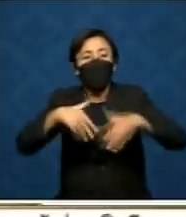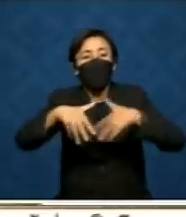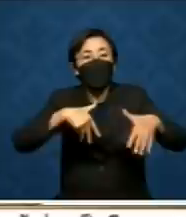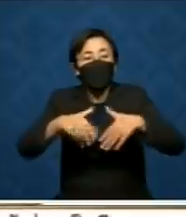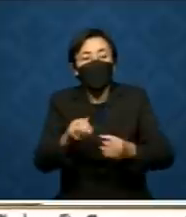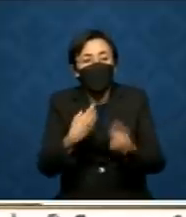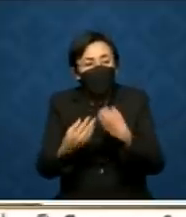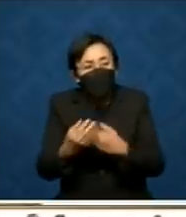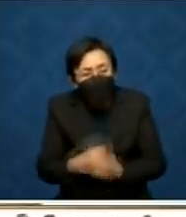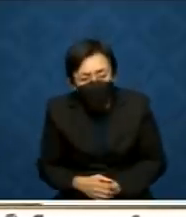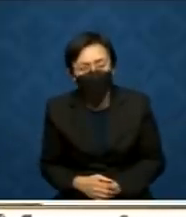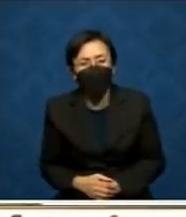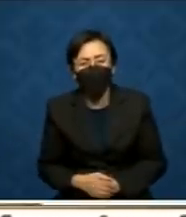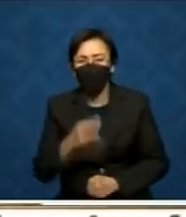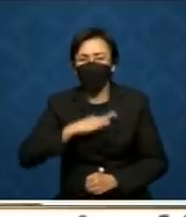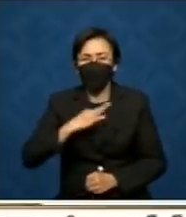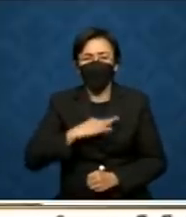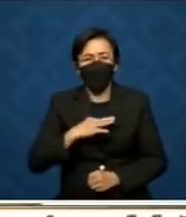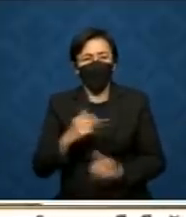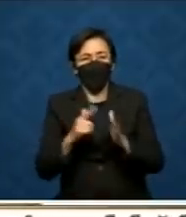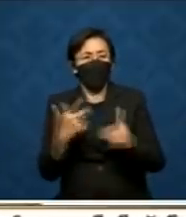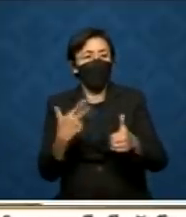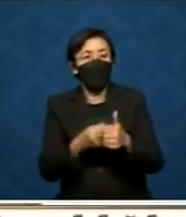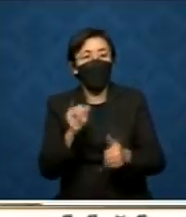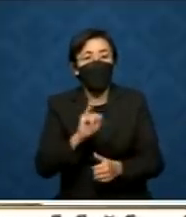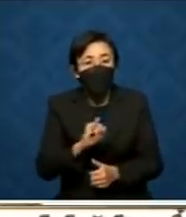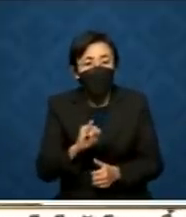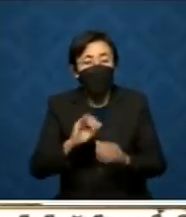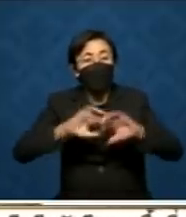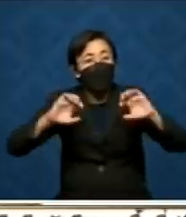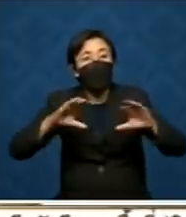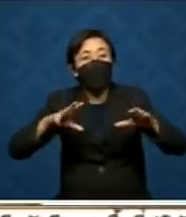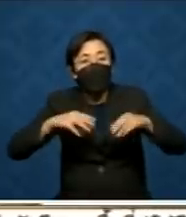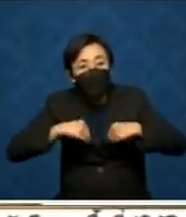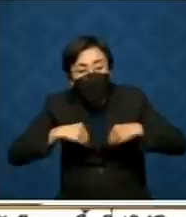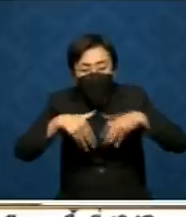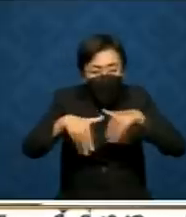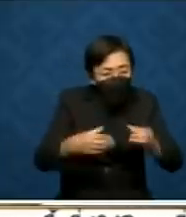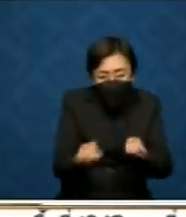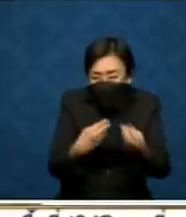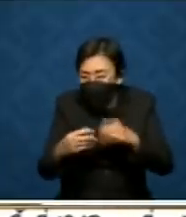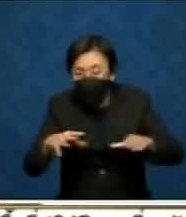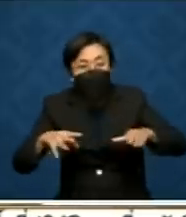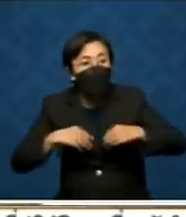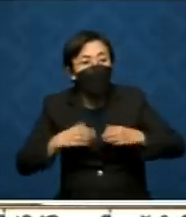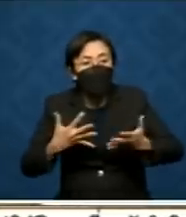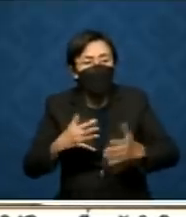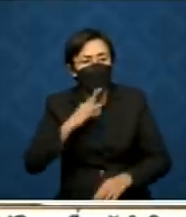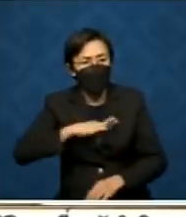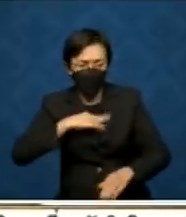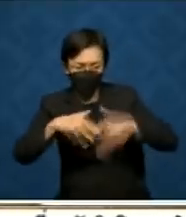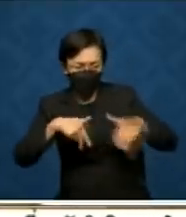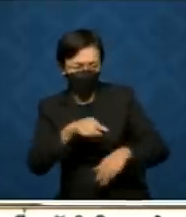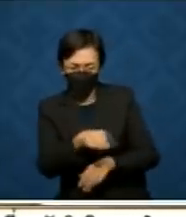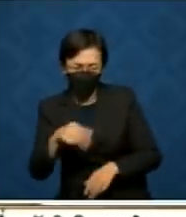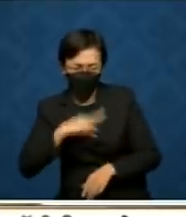ไม่ดีไม่ดีฮะแทนที่คุณจะฟังประชาชนหูฟังความรู้สึกประชาชน